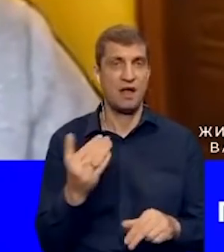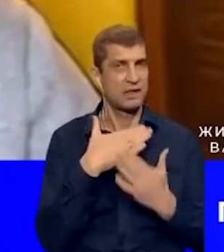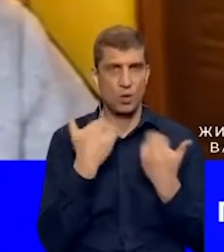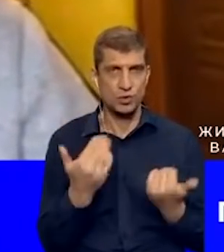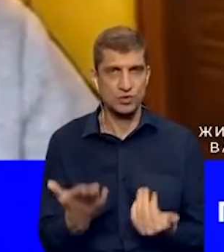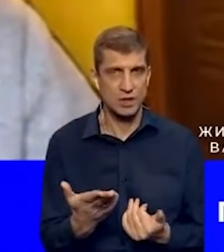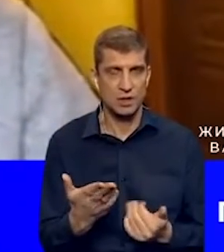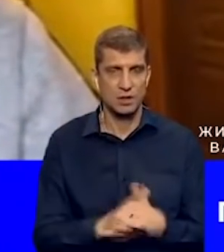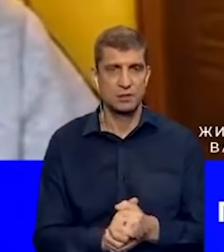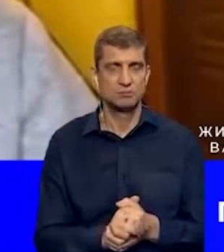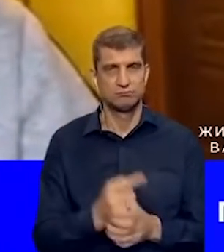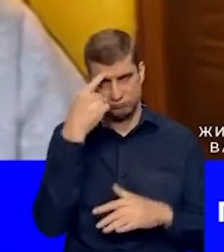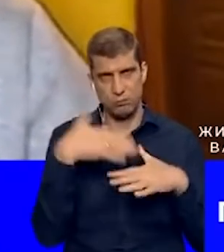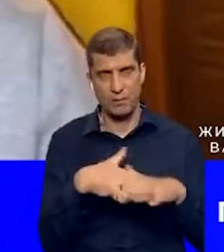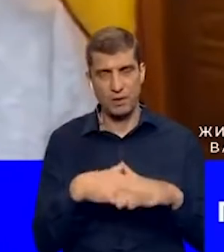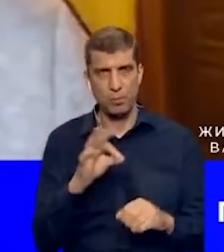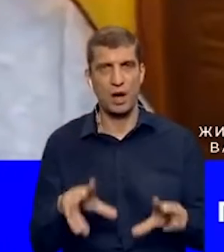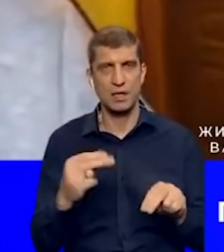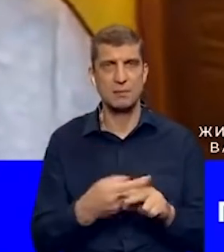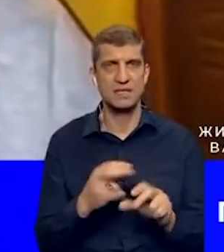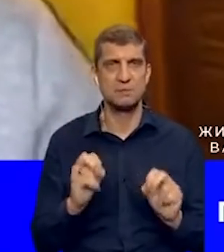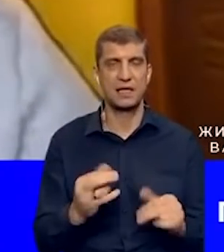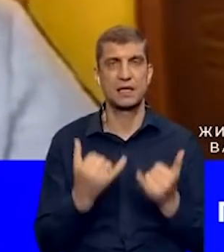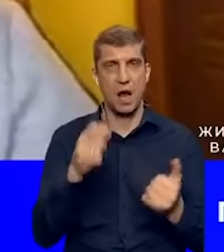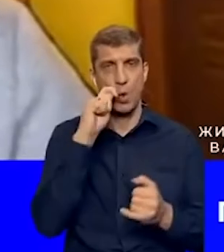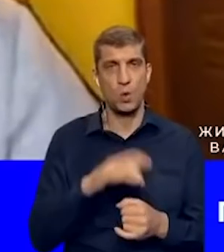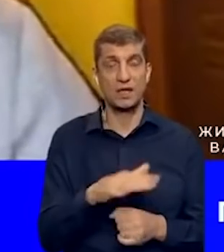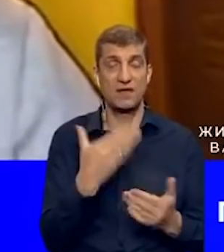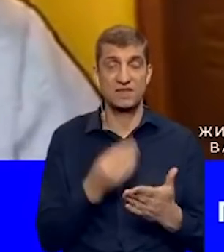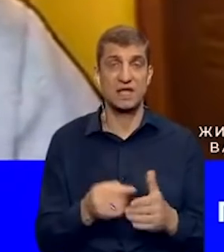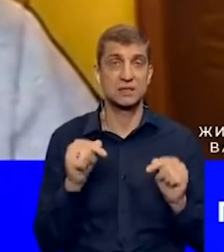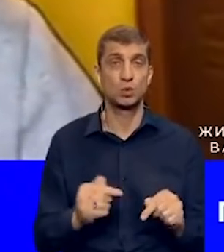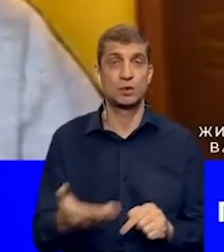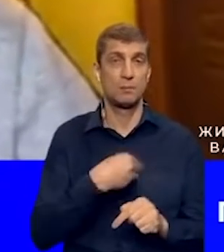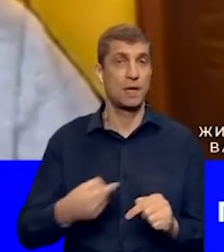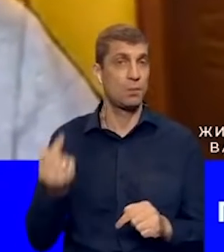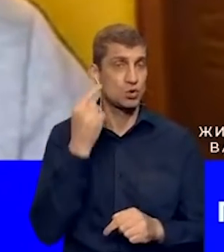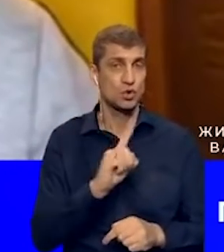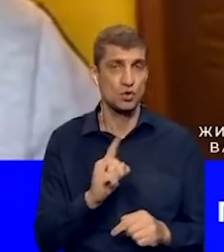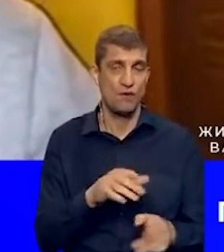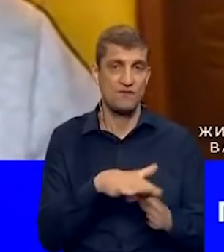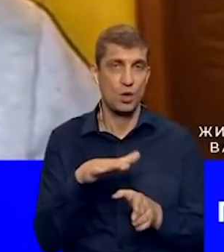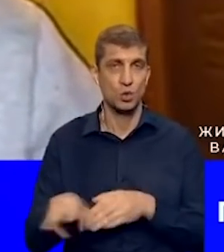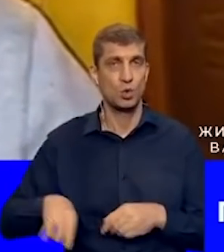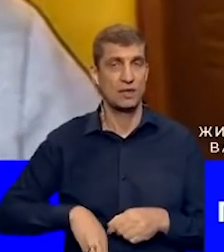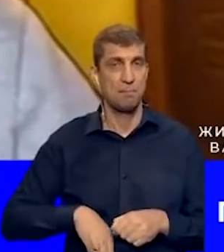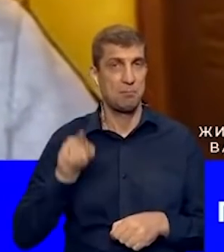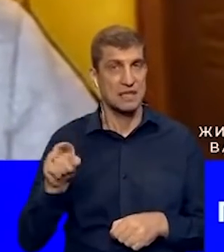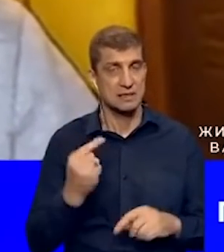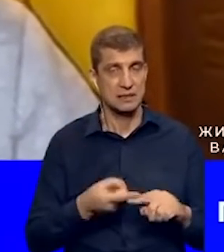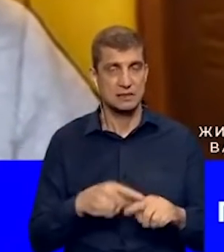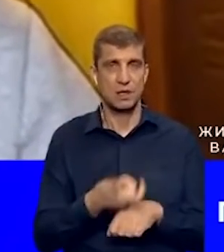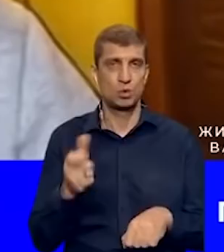хочете поміркувати про гарантії безпеки для України. І, власне, тут ми почули, що виконуєте Мінськ. І це